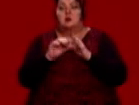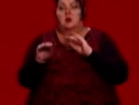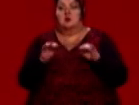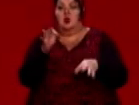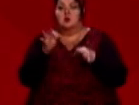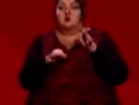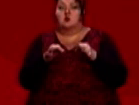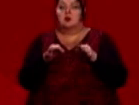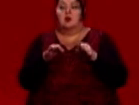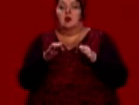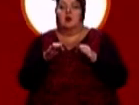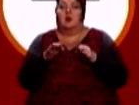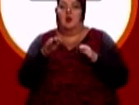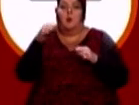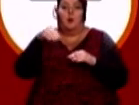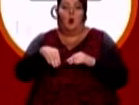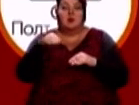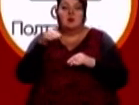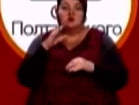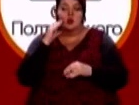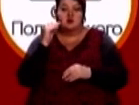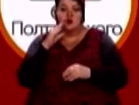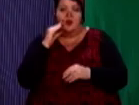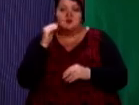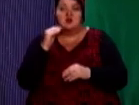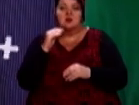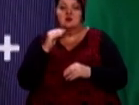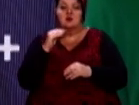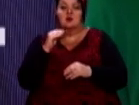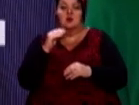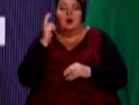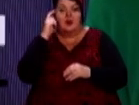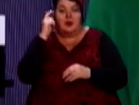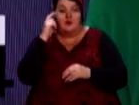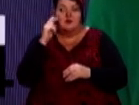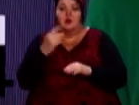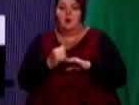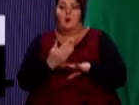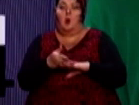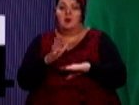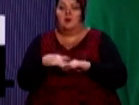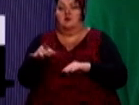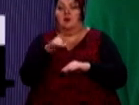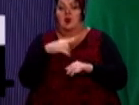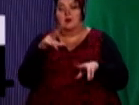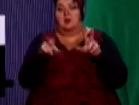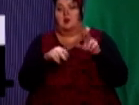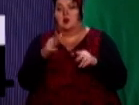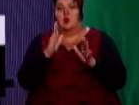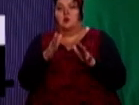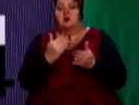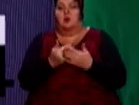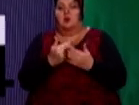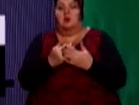Подільського, Шевченківського, Київського районів міста та суд Полтавського району. Надіюся, що це буде десь біля 200. Я думаю, що це